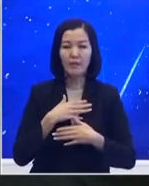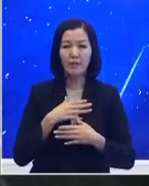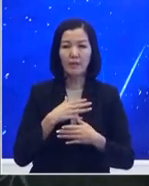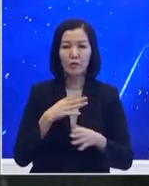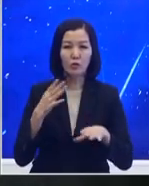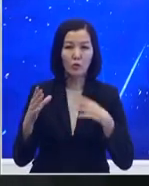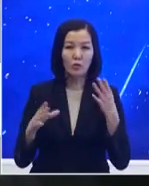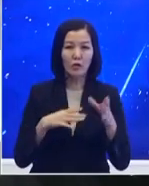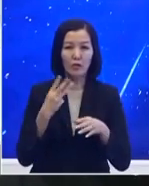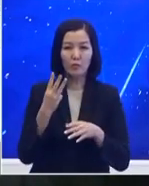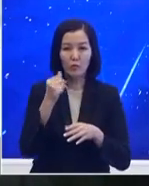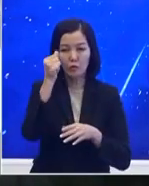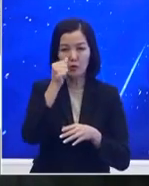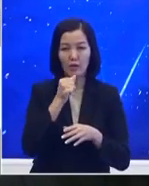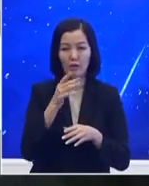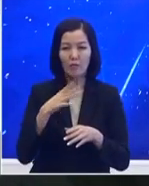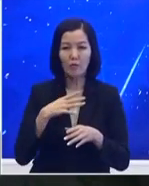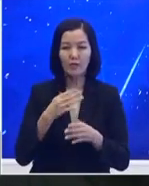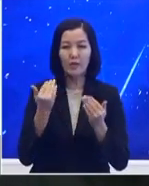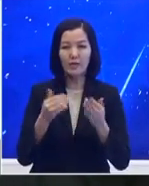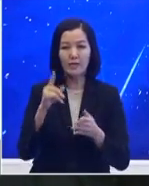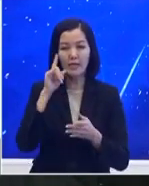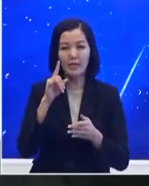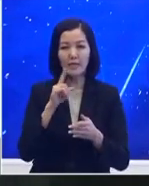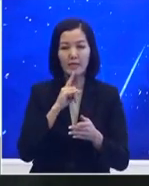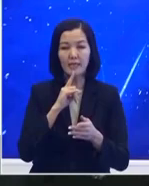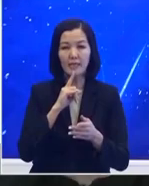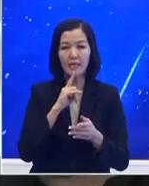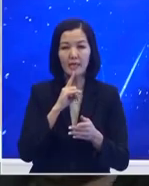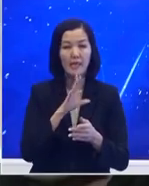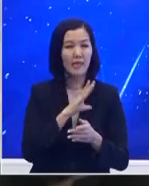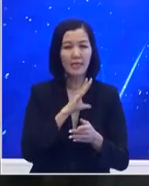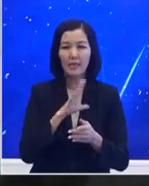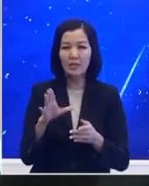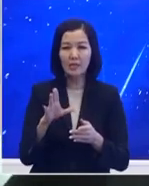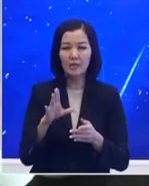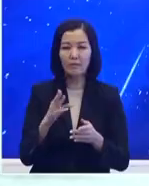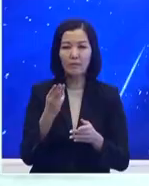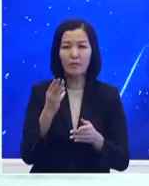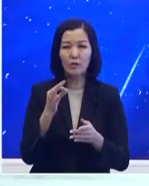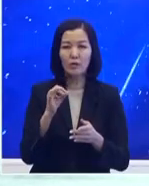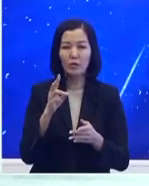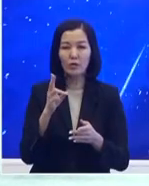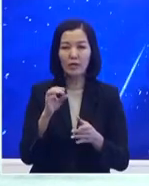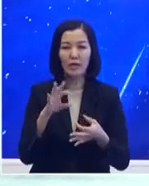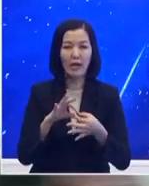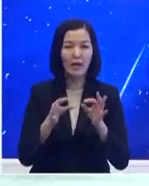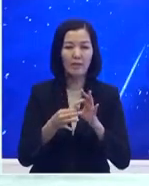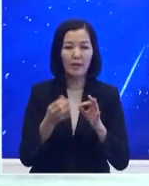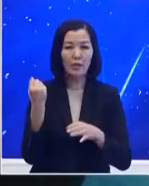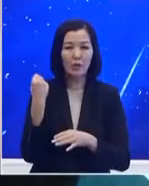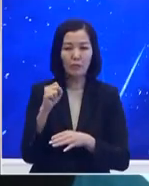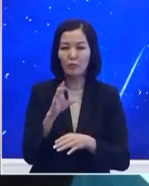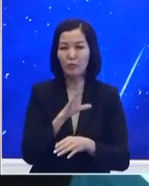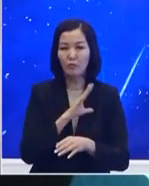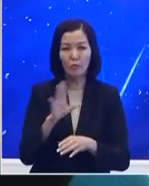шай болды. Әлі Қазақстанда ешкім шорт-тректен олимпиада чемпионы болып